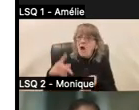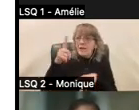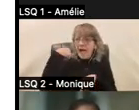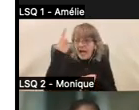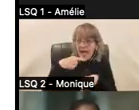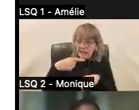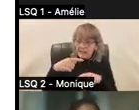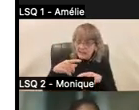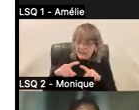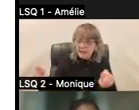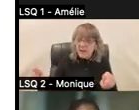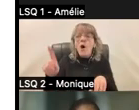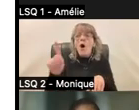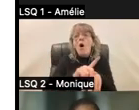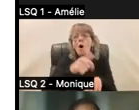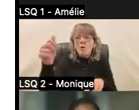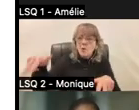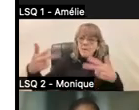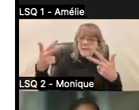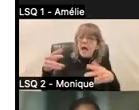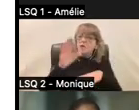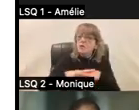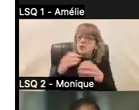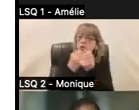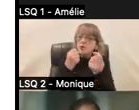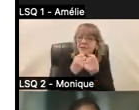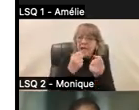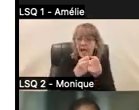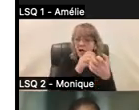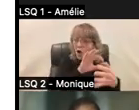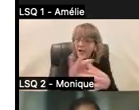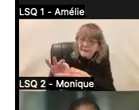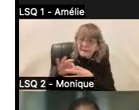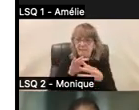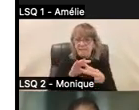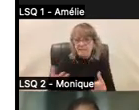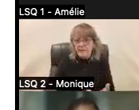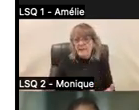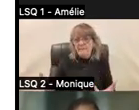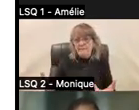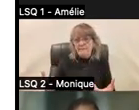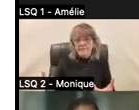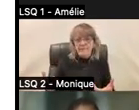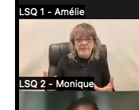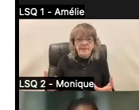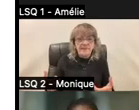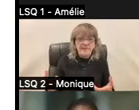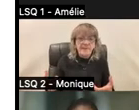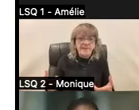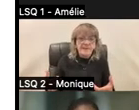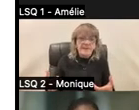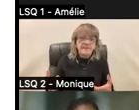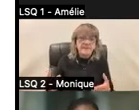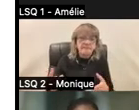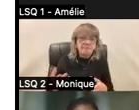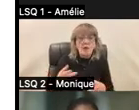et aussi un webinaire sur le soutien, collectif. Ceci, heu, c'est